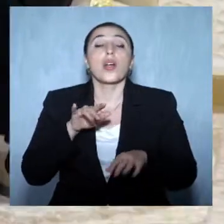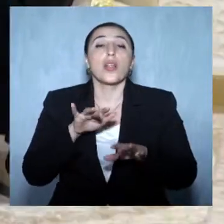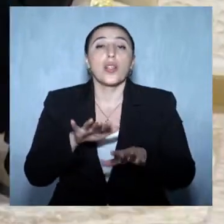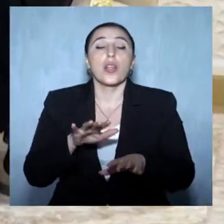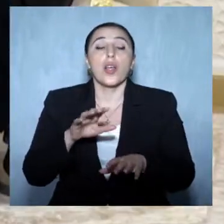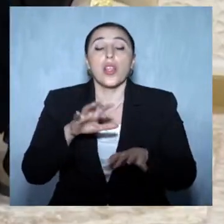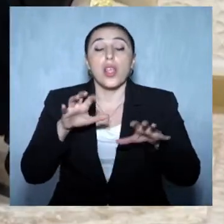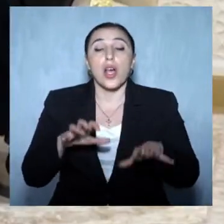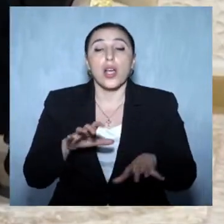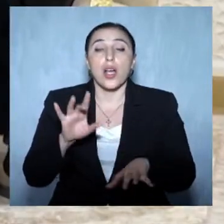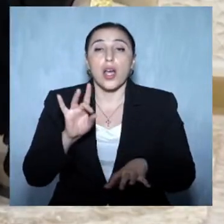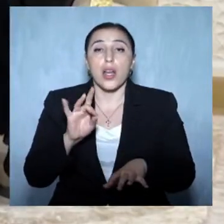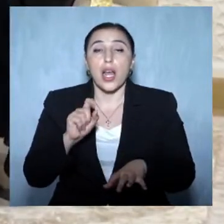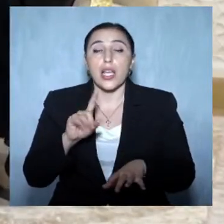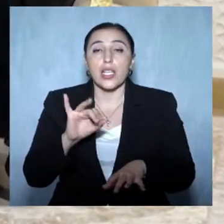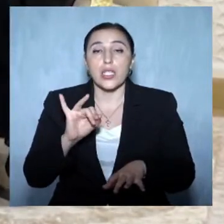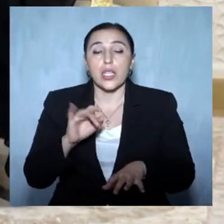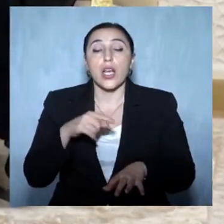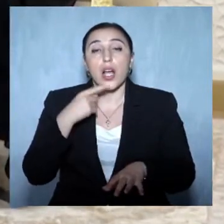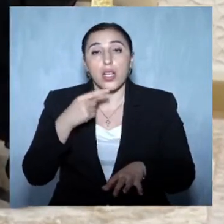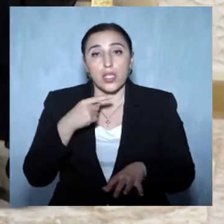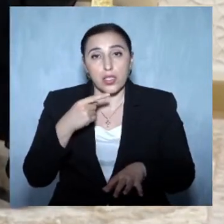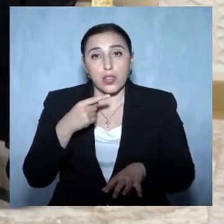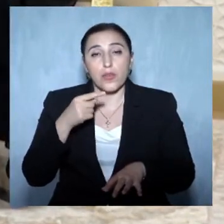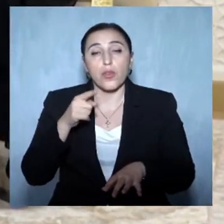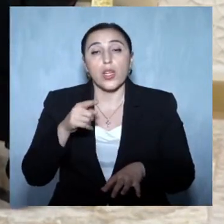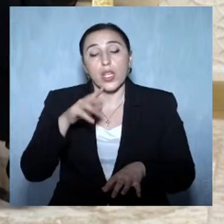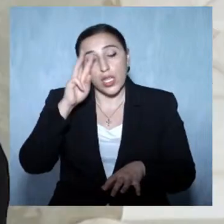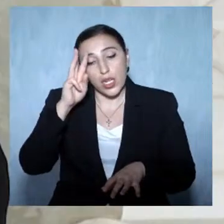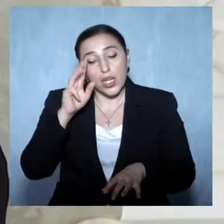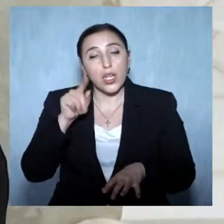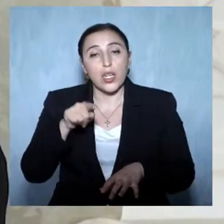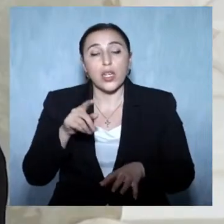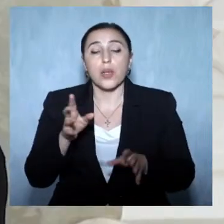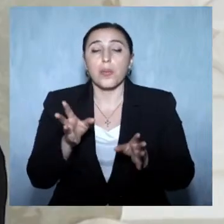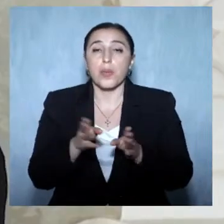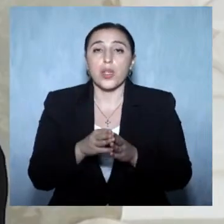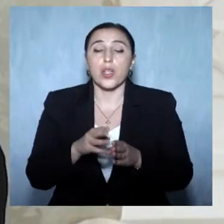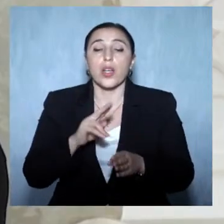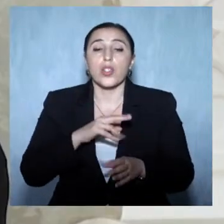ռայիսին ասել է, թե Հայաստանի ու իրանի միջև աշխատանքային խումբես տեղցվել